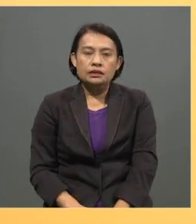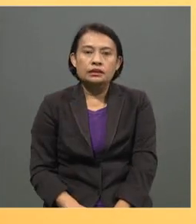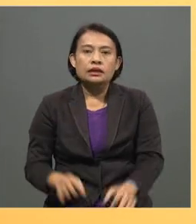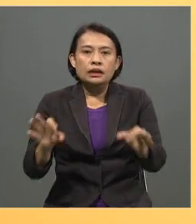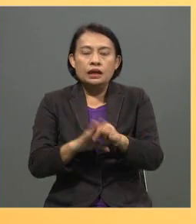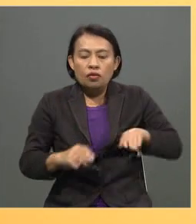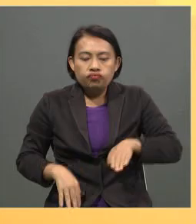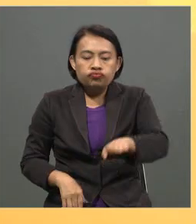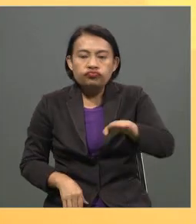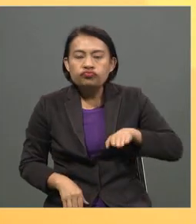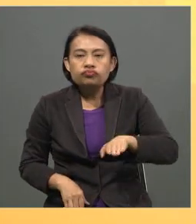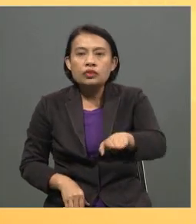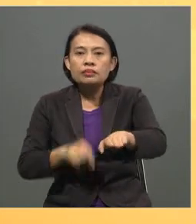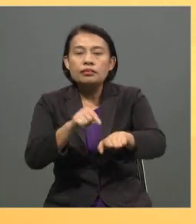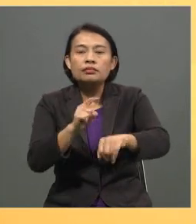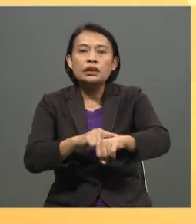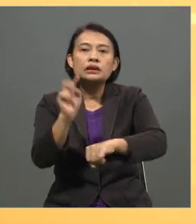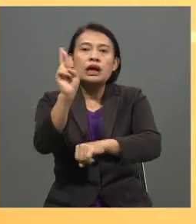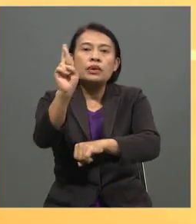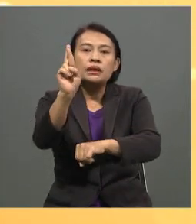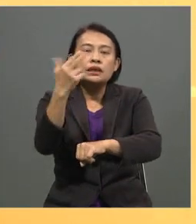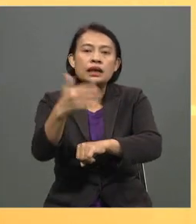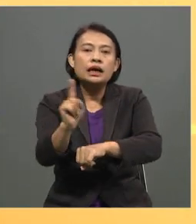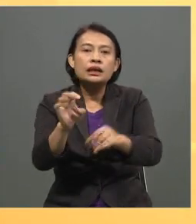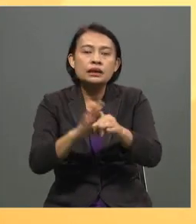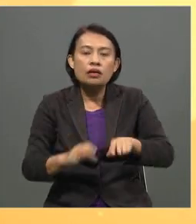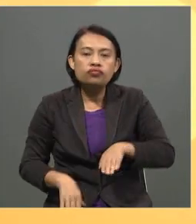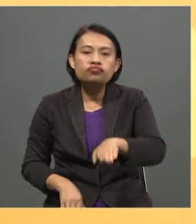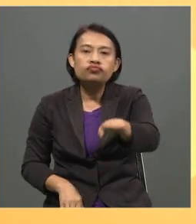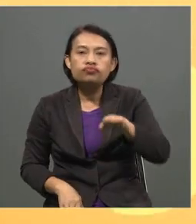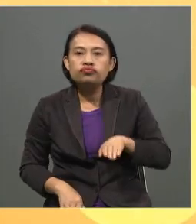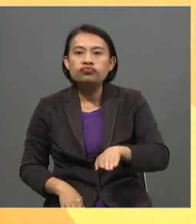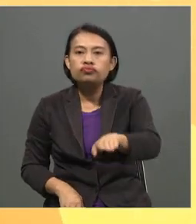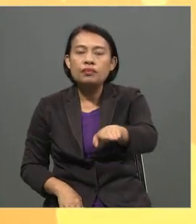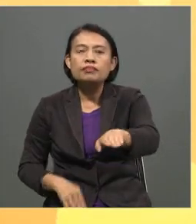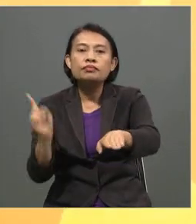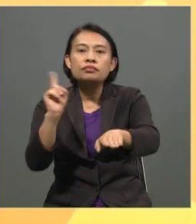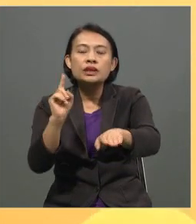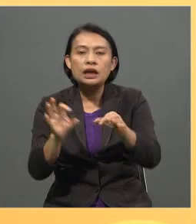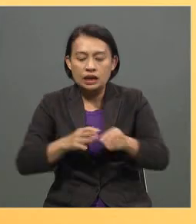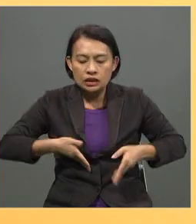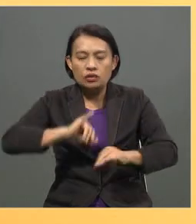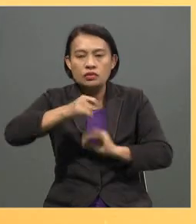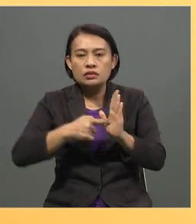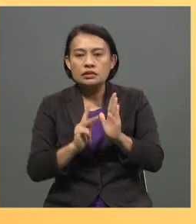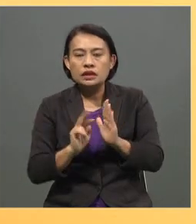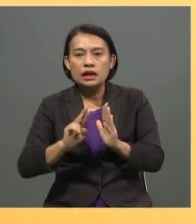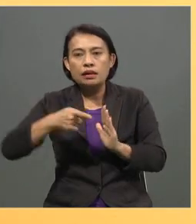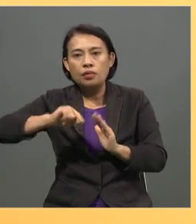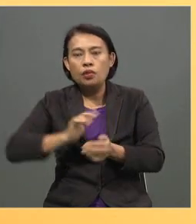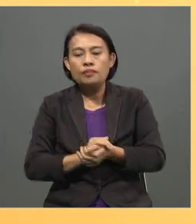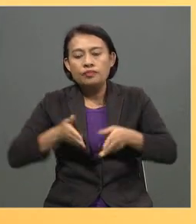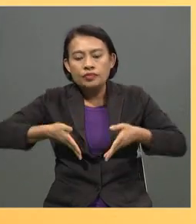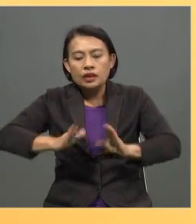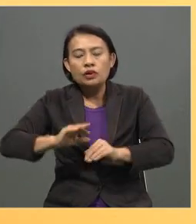1เส้นทางนะครับก็คือตั้งแต่ช่วงเที่ยงเป็นต้นไปเส้นที่จัดเป็นวันเวย์หรือทางเดียวก็คือเส้นทางถนนจักรพงษ์ถนนเจ้าฟ้าถนนพระ